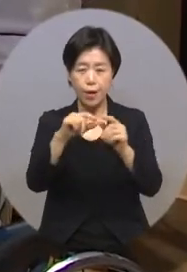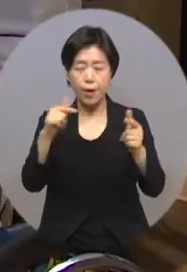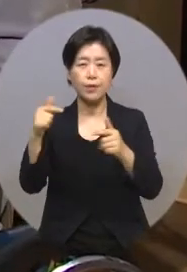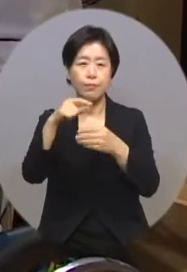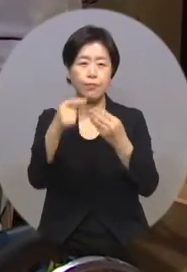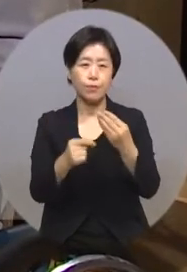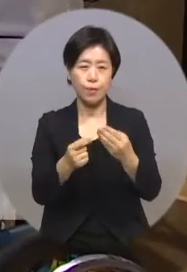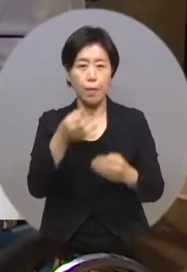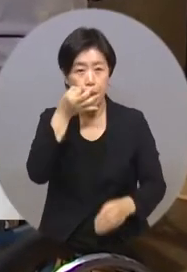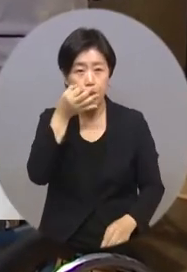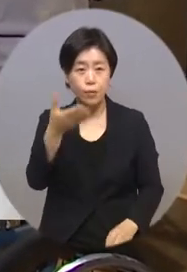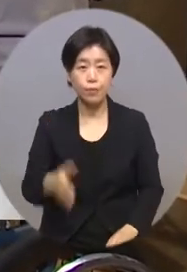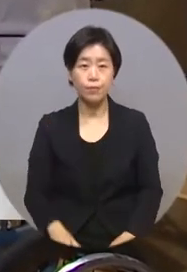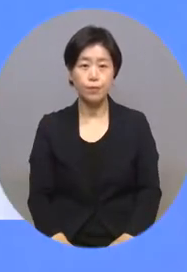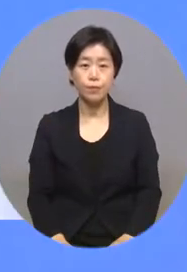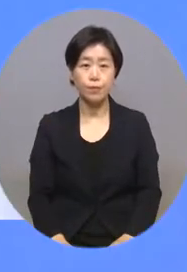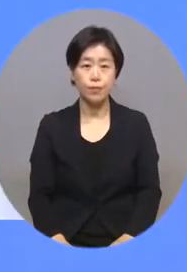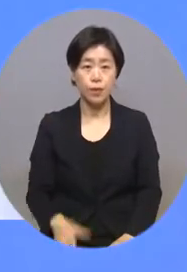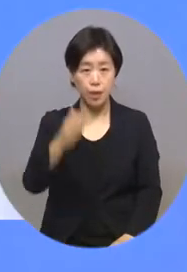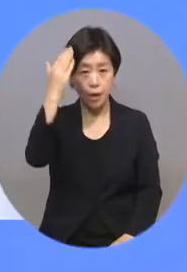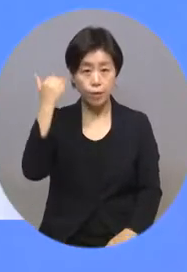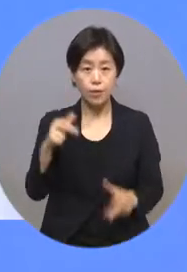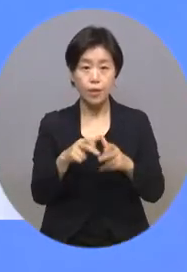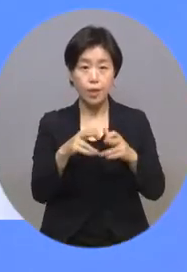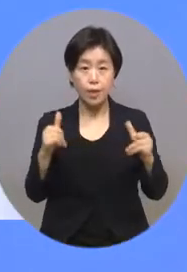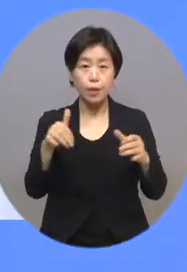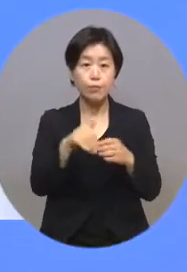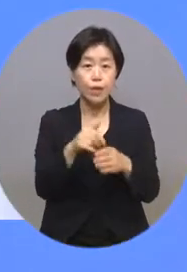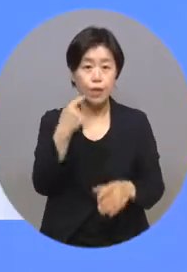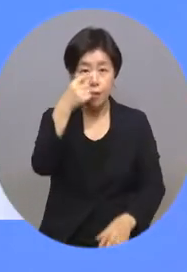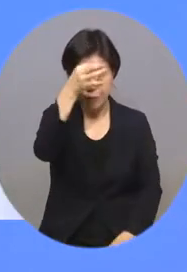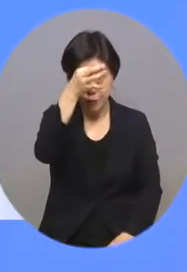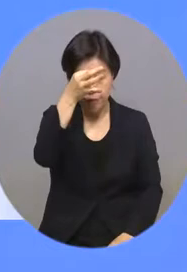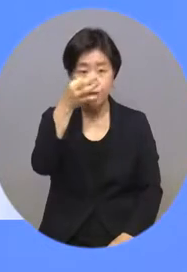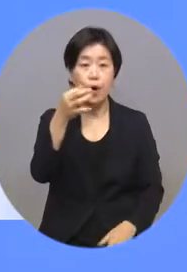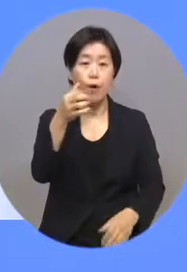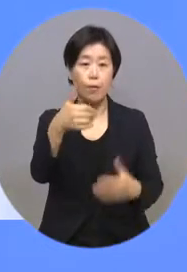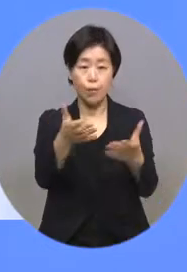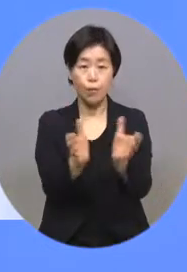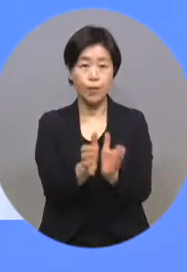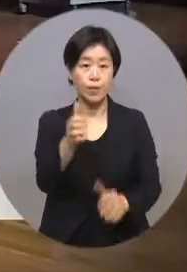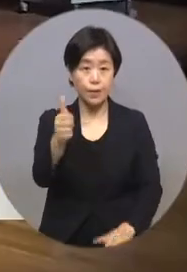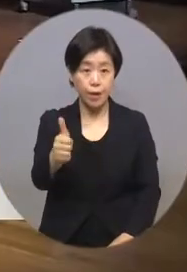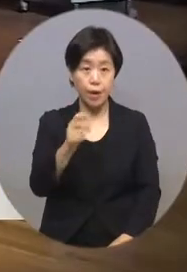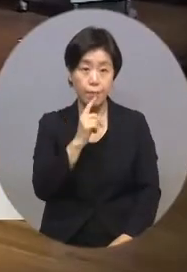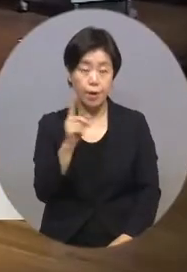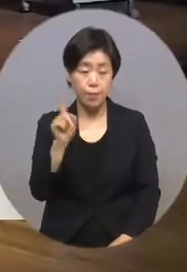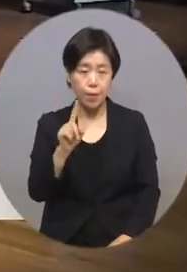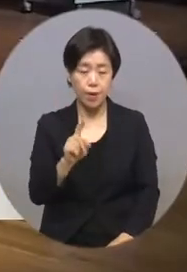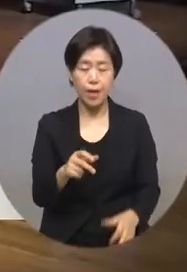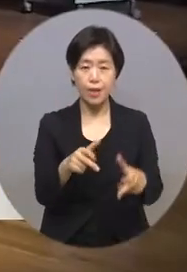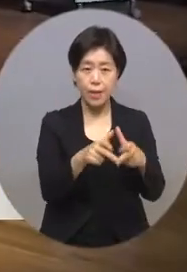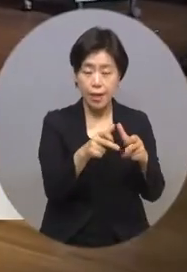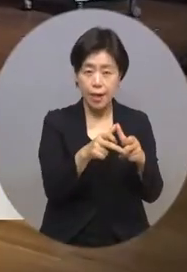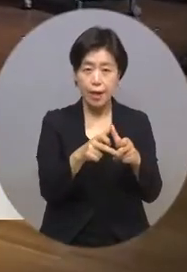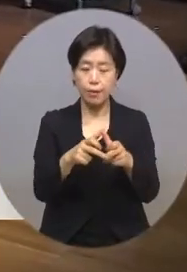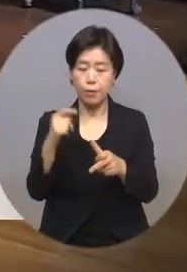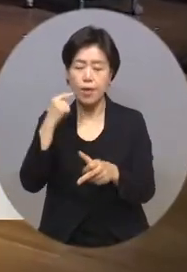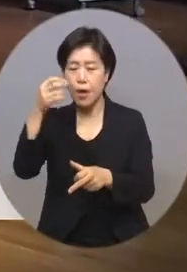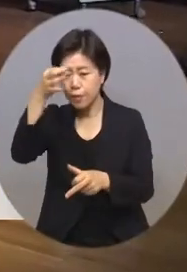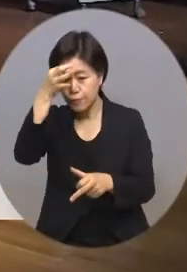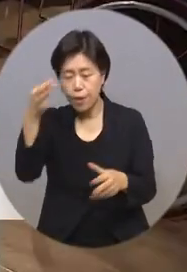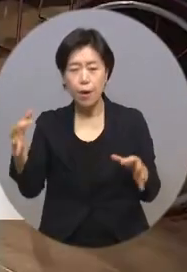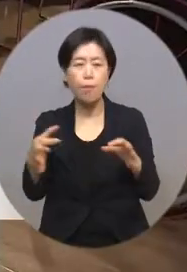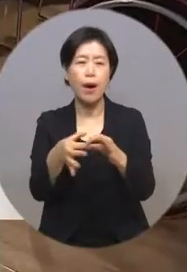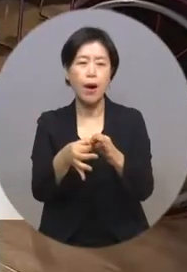펼쳐지게 됩니다. 이날 한국장애인문화예술원 김영희 이사장은 장애와 예술가의 만남을 강조했습니다. 이를 통해 예술